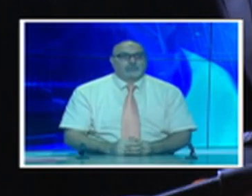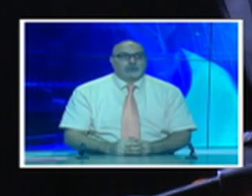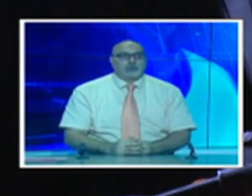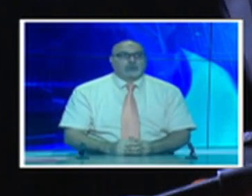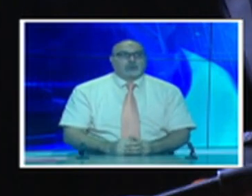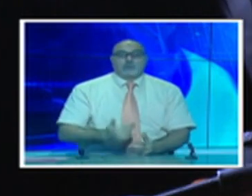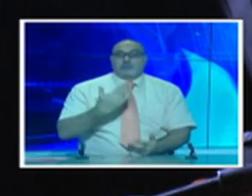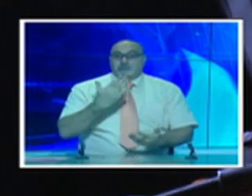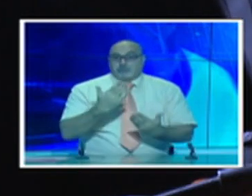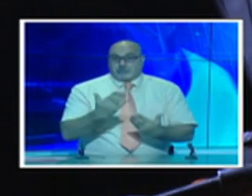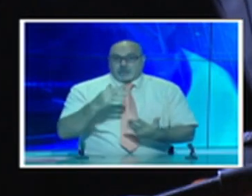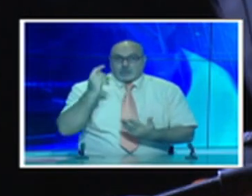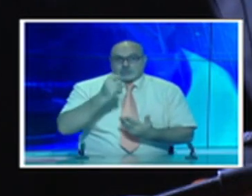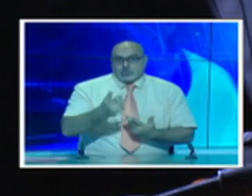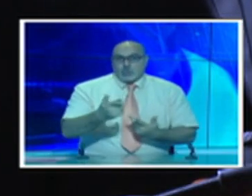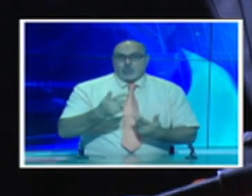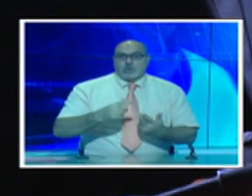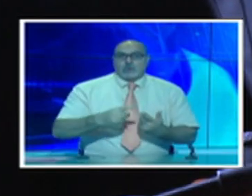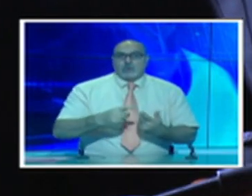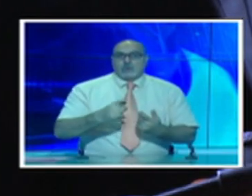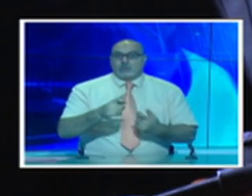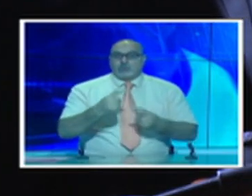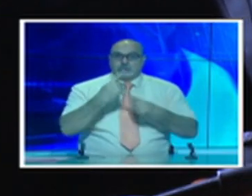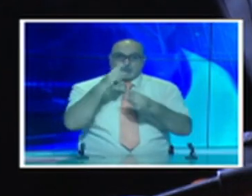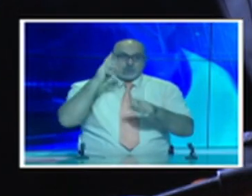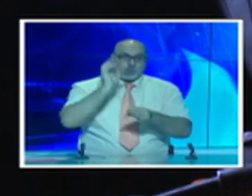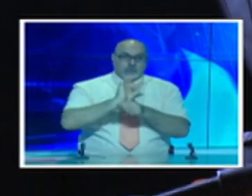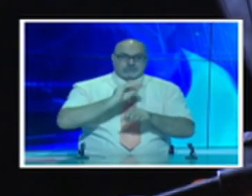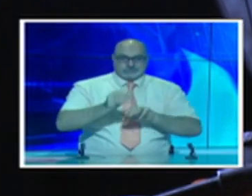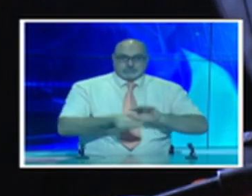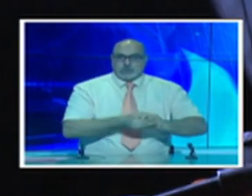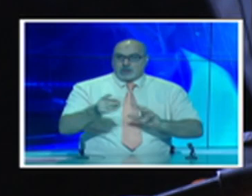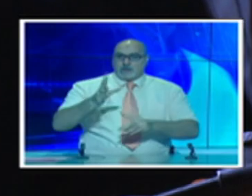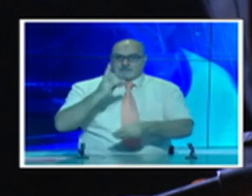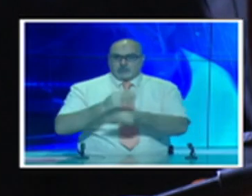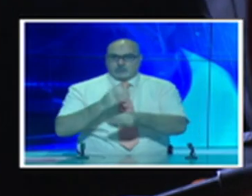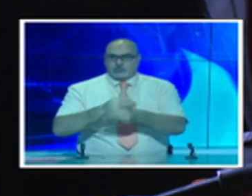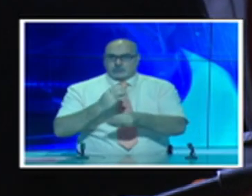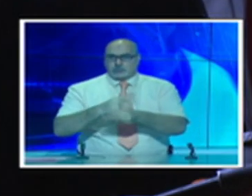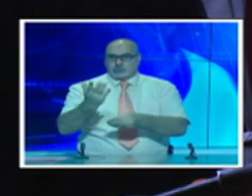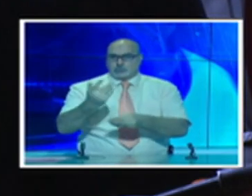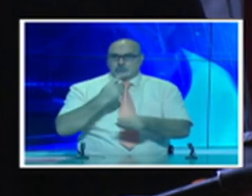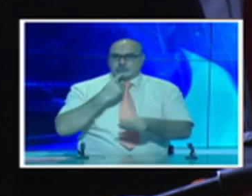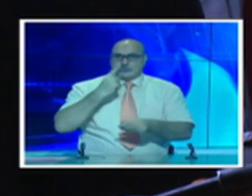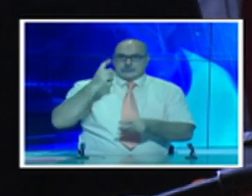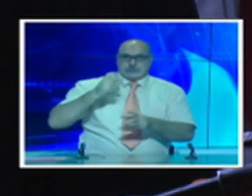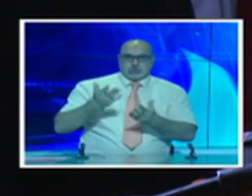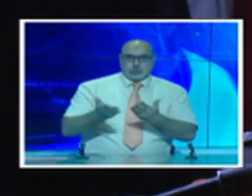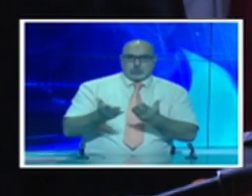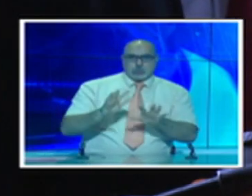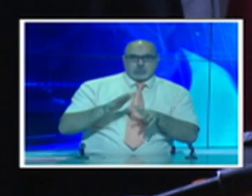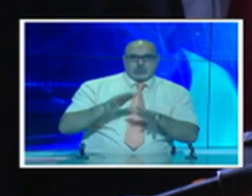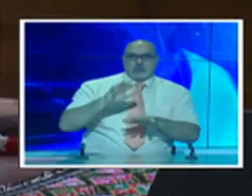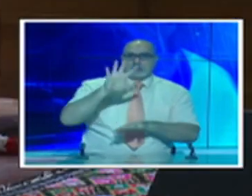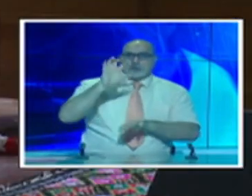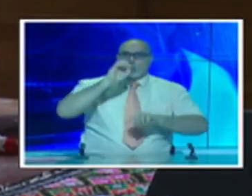الجمعيات اللي معنية بهذه المسألة بمسألة مكافحة الفساد راح تتلقى تكوين من هذه الهيئة اللي بدايتها راح يكون إن شاء الله يوم